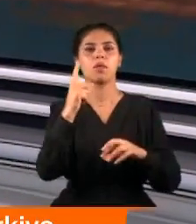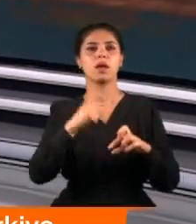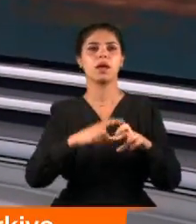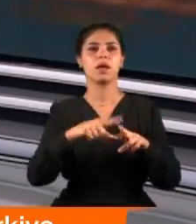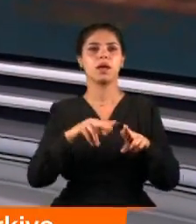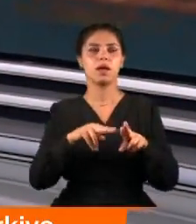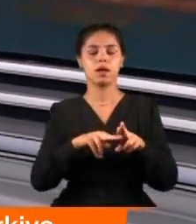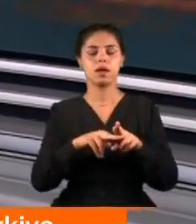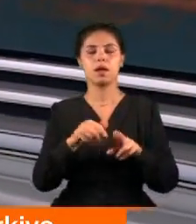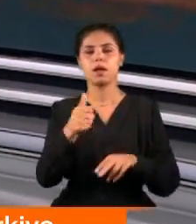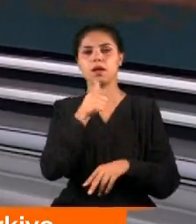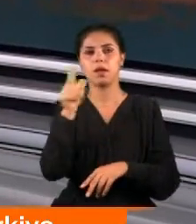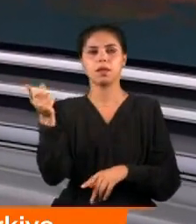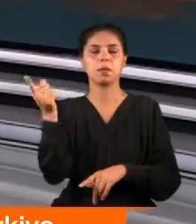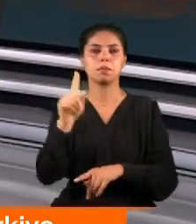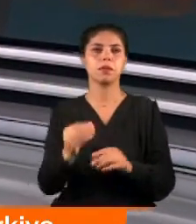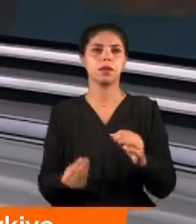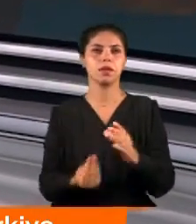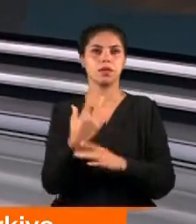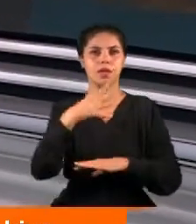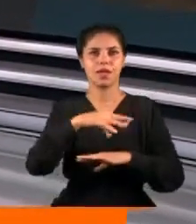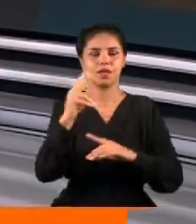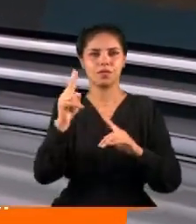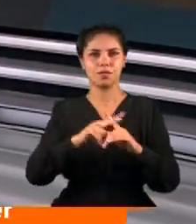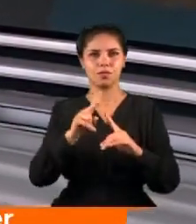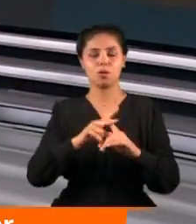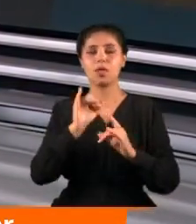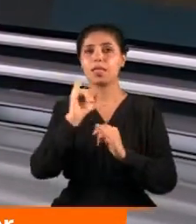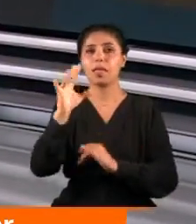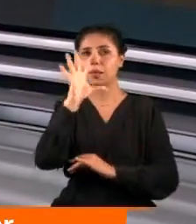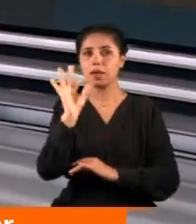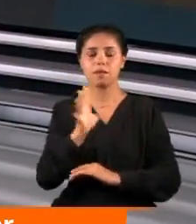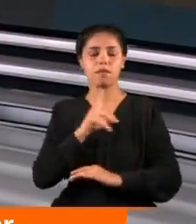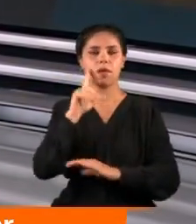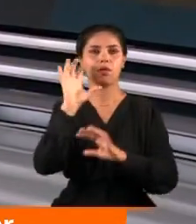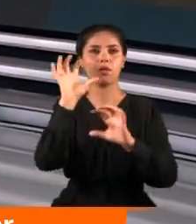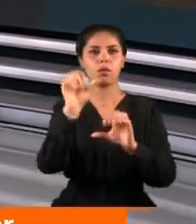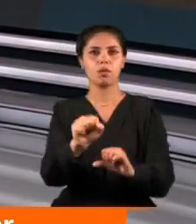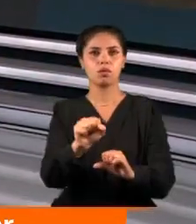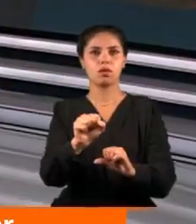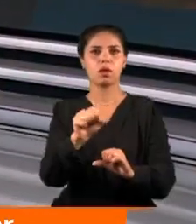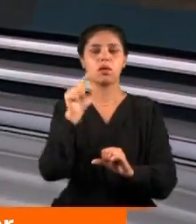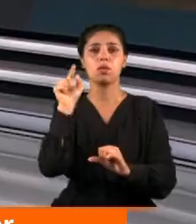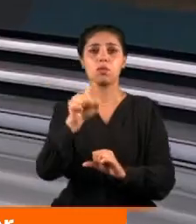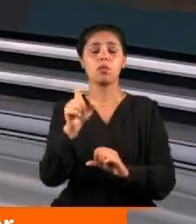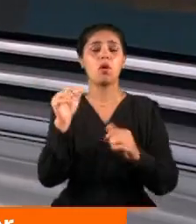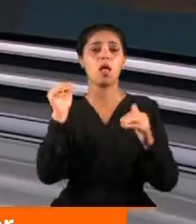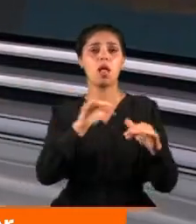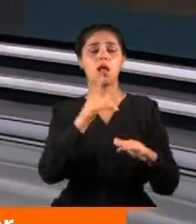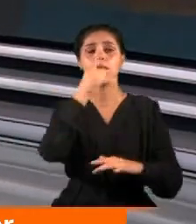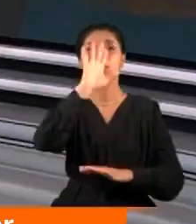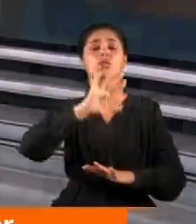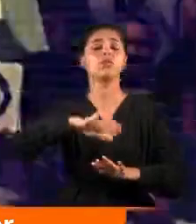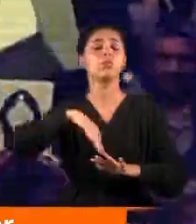Momika yine sahnedeydi. İsveç polisi tepki gösterenleri gözaltına aldı. Ancak bu kez öfke eylemle sınırlı kalmadı.